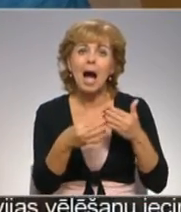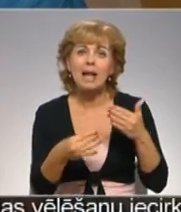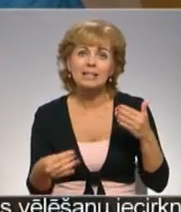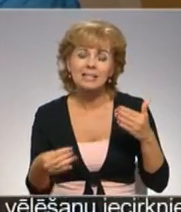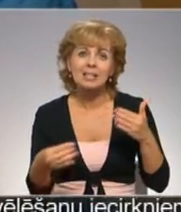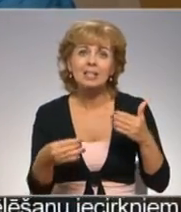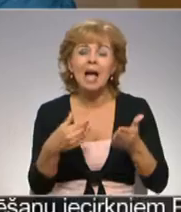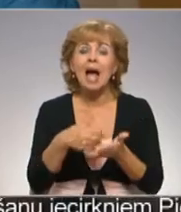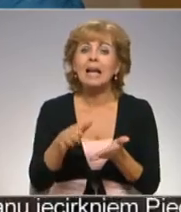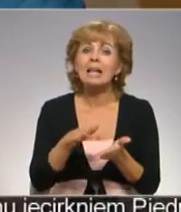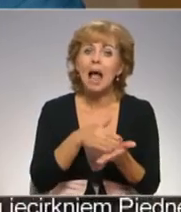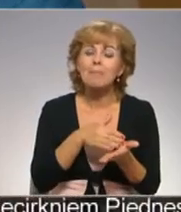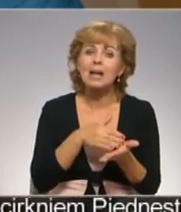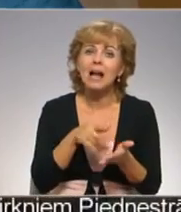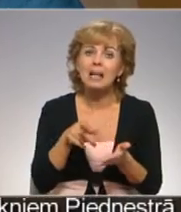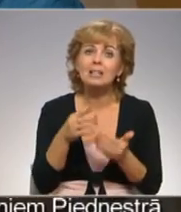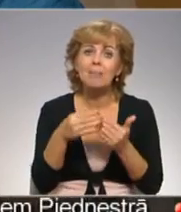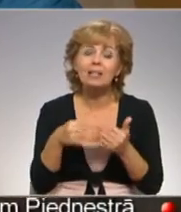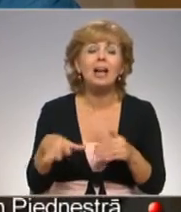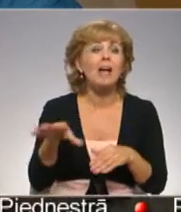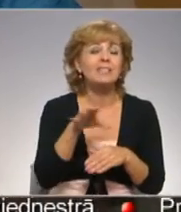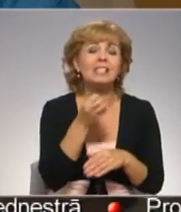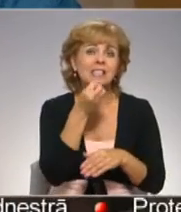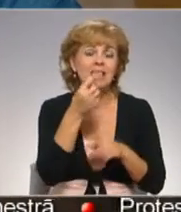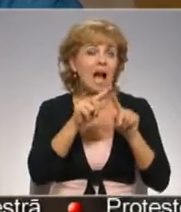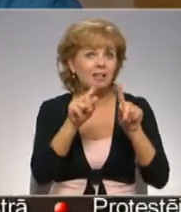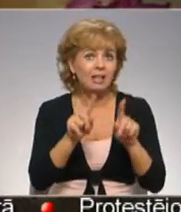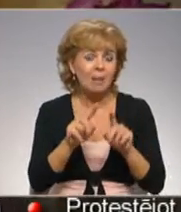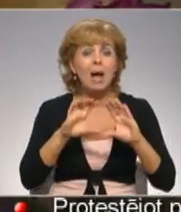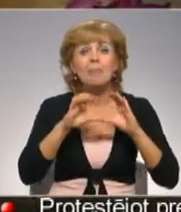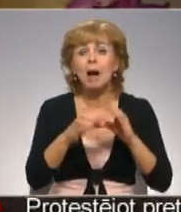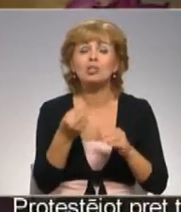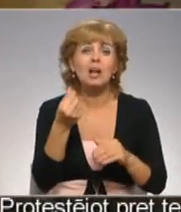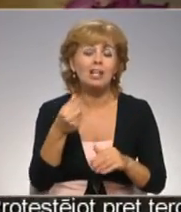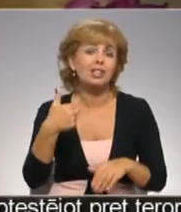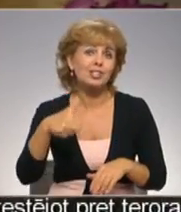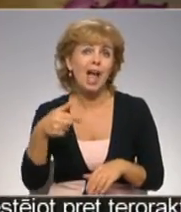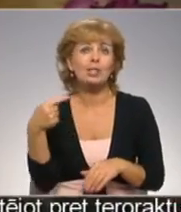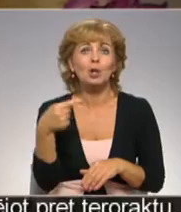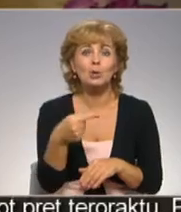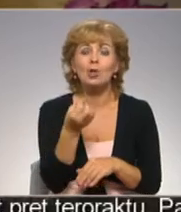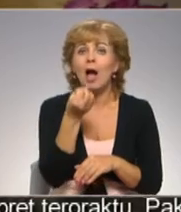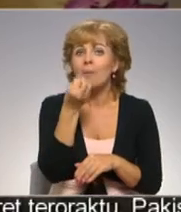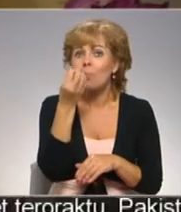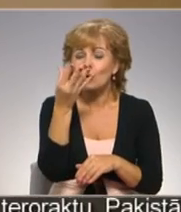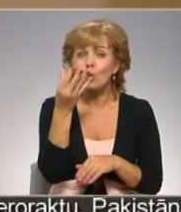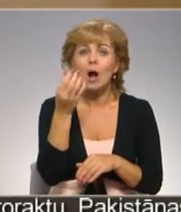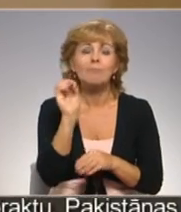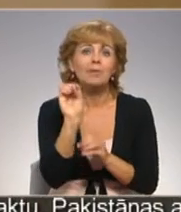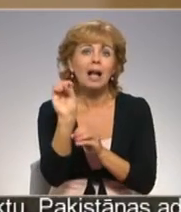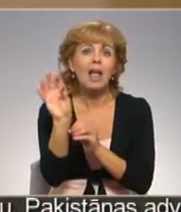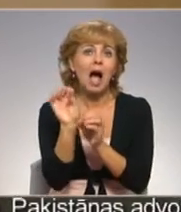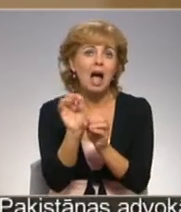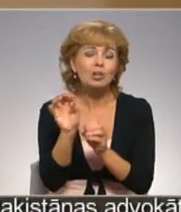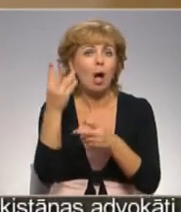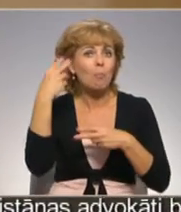ir krēmkrāsa bārkstīta uz visām ziedlapām. Pasaulē ir gandrīz 60 000 gladiolu šķirņu. Šobrīd gladiolu